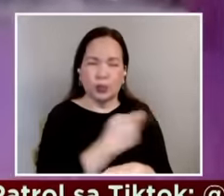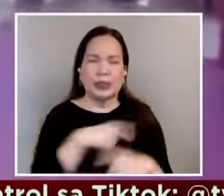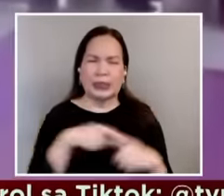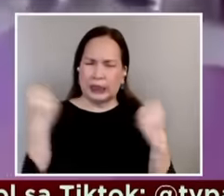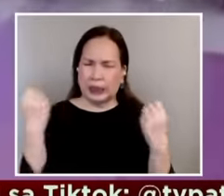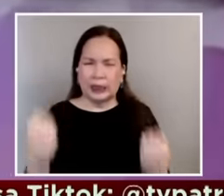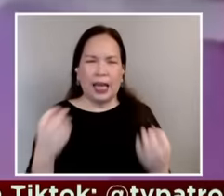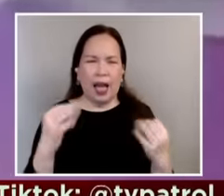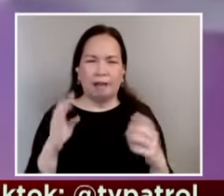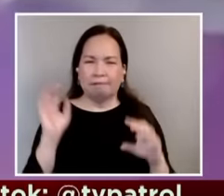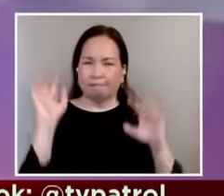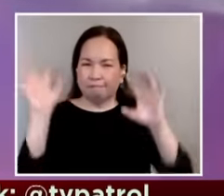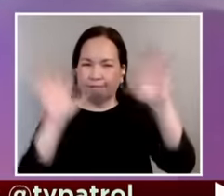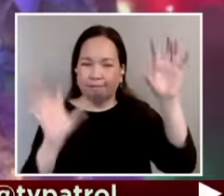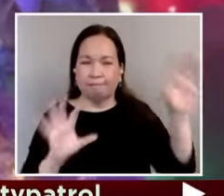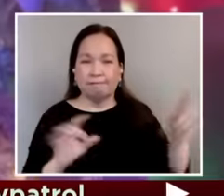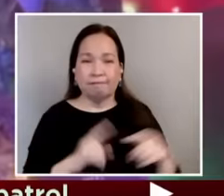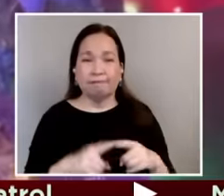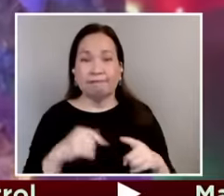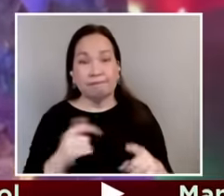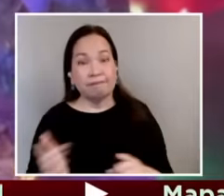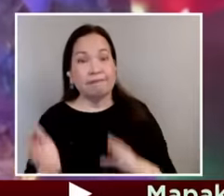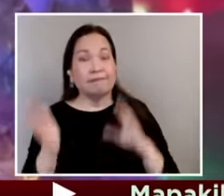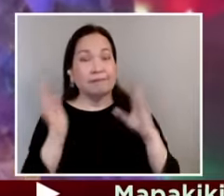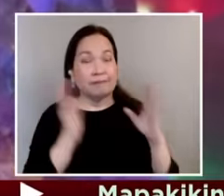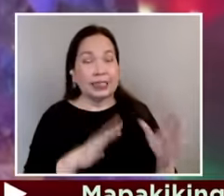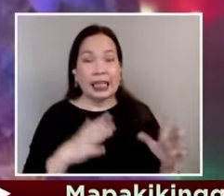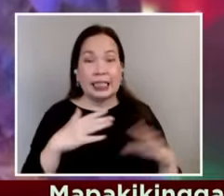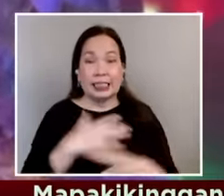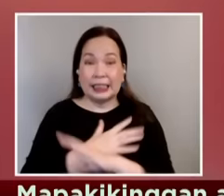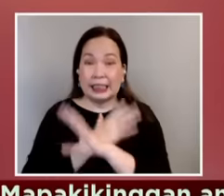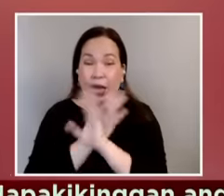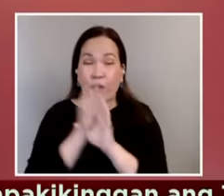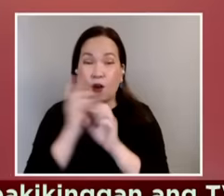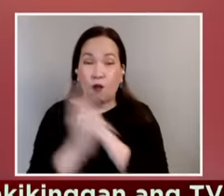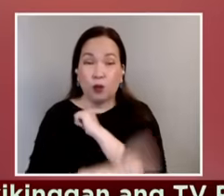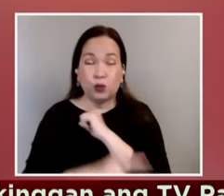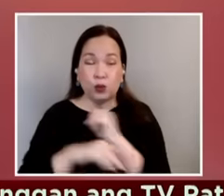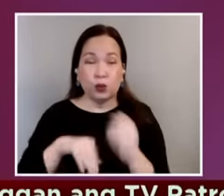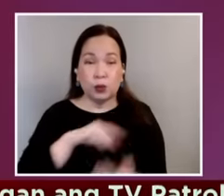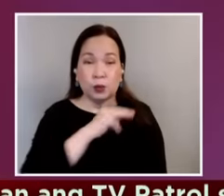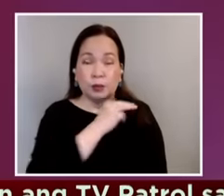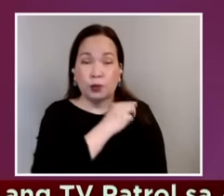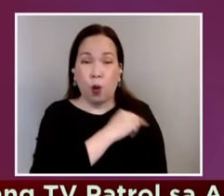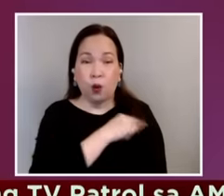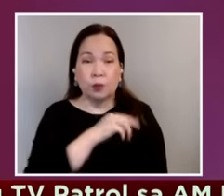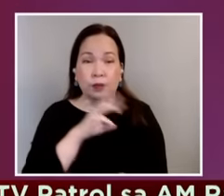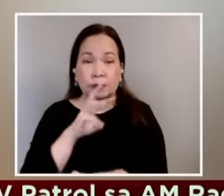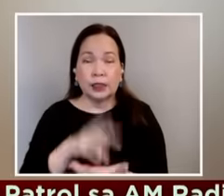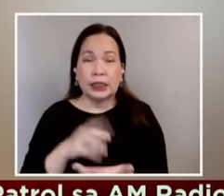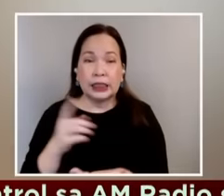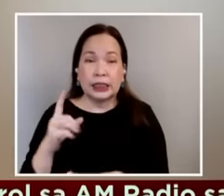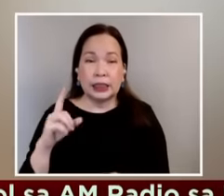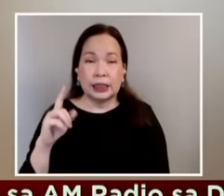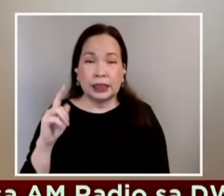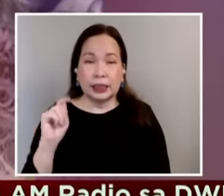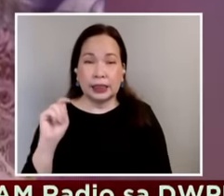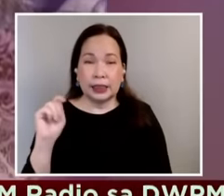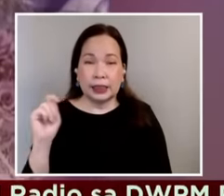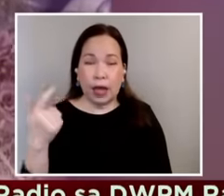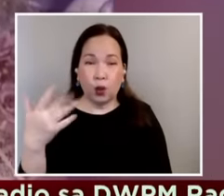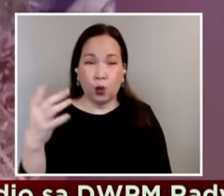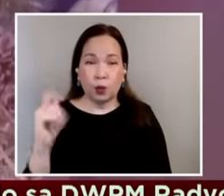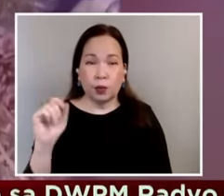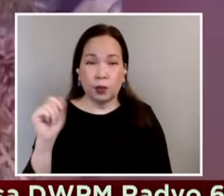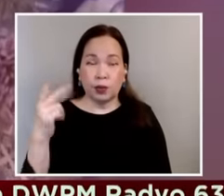Nagmistulang Christmas Magical Toyland naman ang Davao Regional Medical Center sa Tagum City, Davao del Norte. Mga recycled